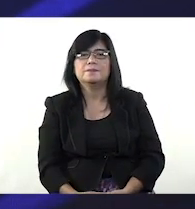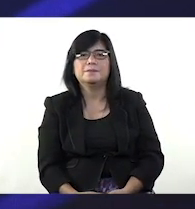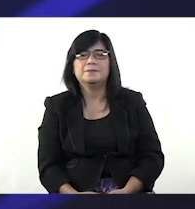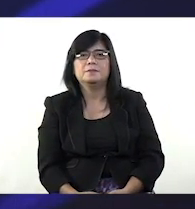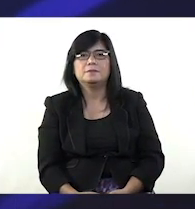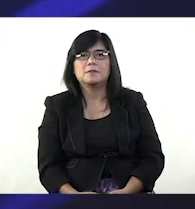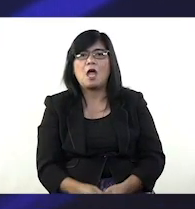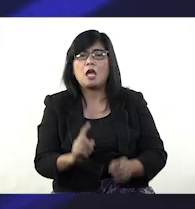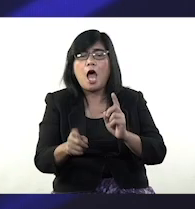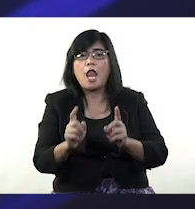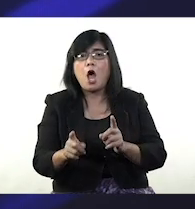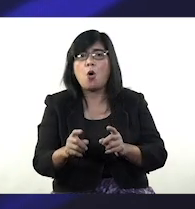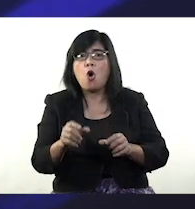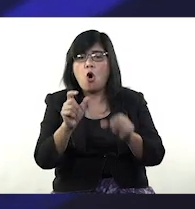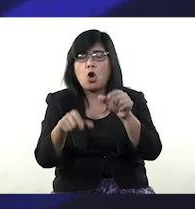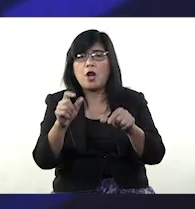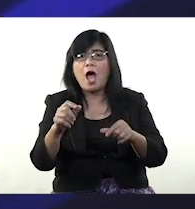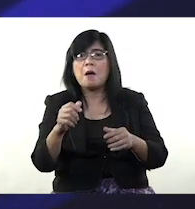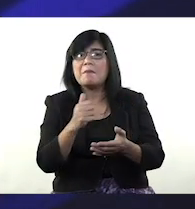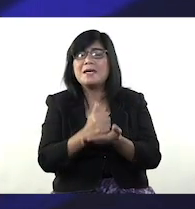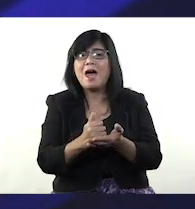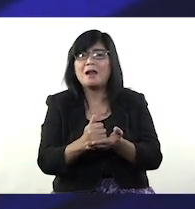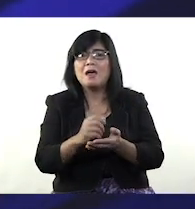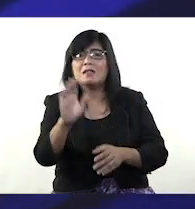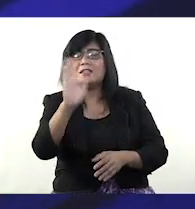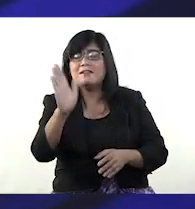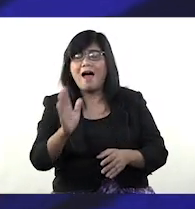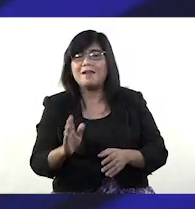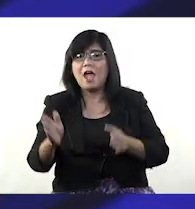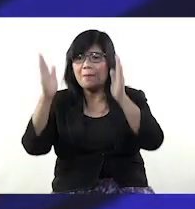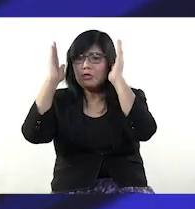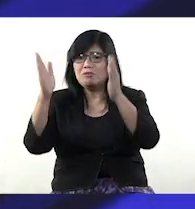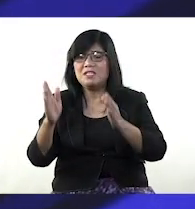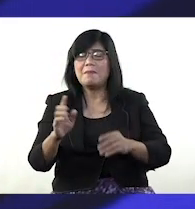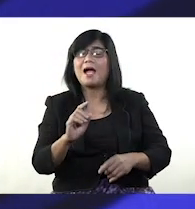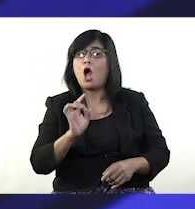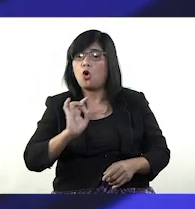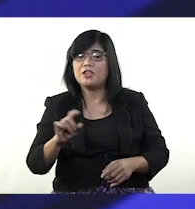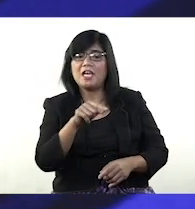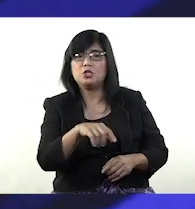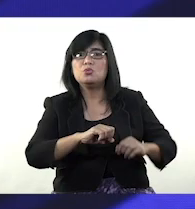halo halo orang benar sudah tidak ada lagi peduli dengan kota itu rusaklah Kutai